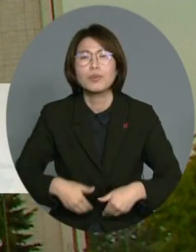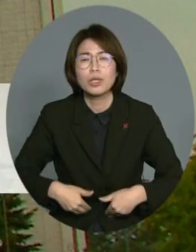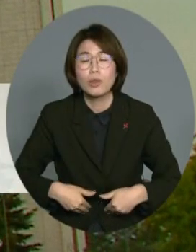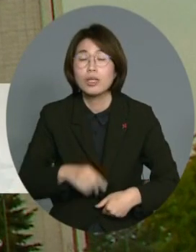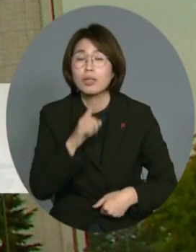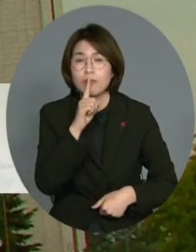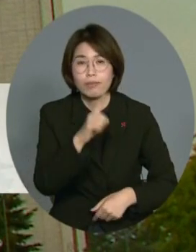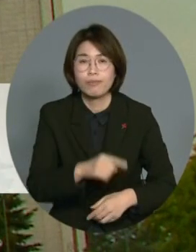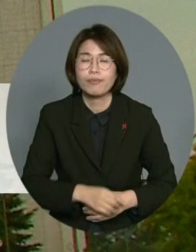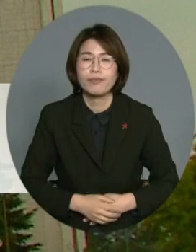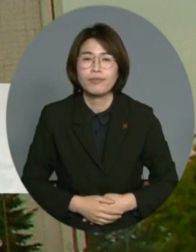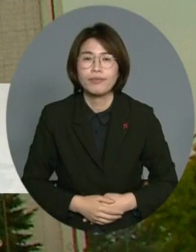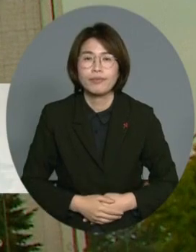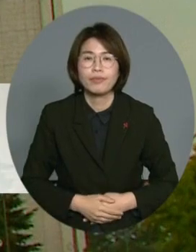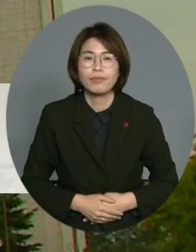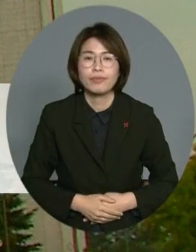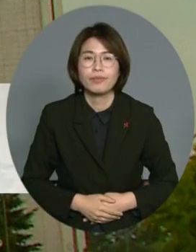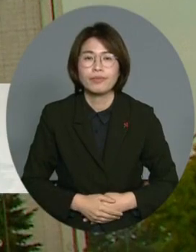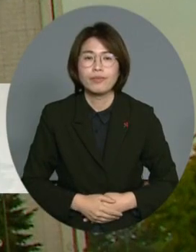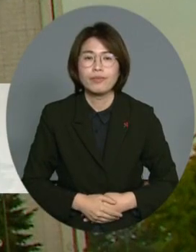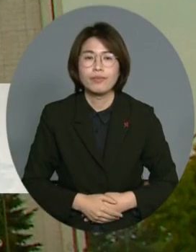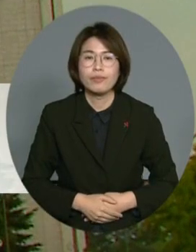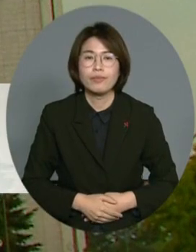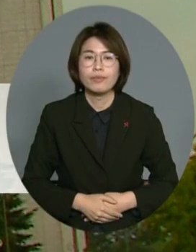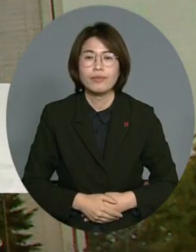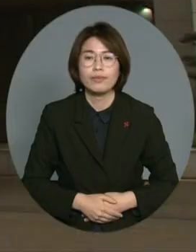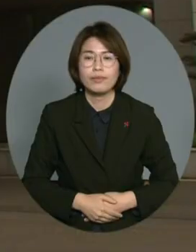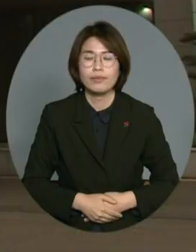나옵니다 박성화 기자가 취재했습니다